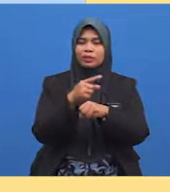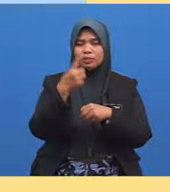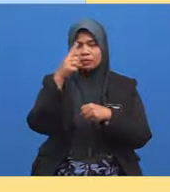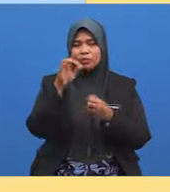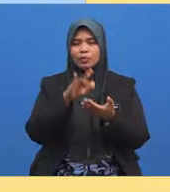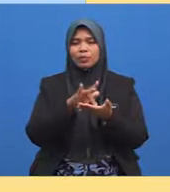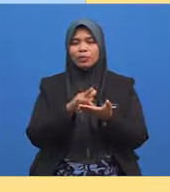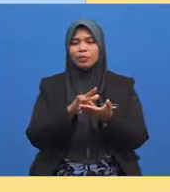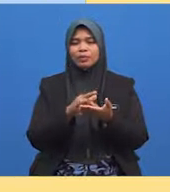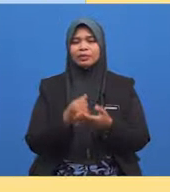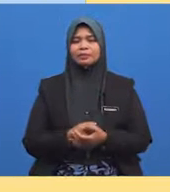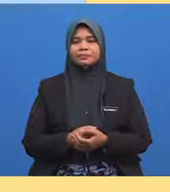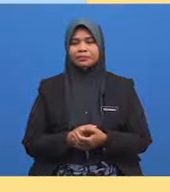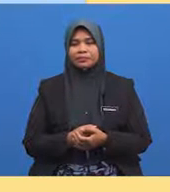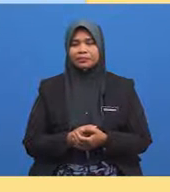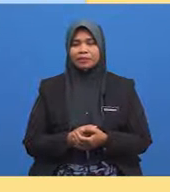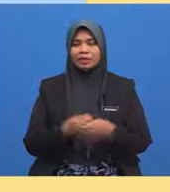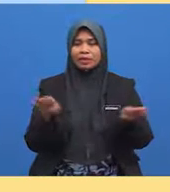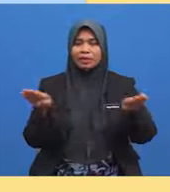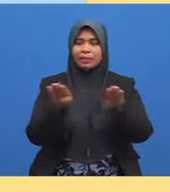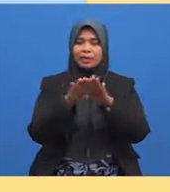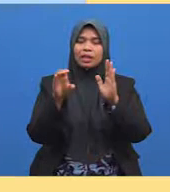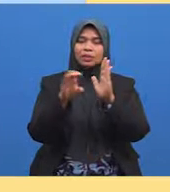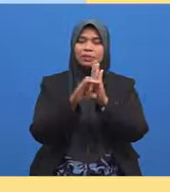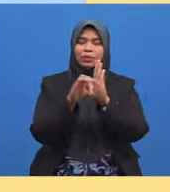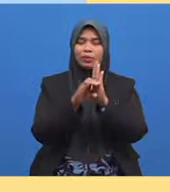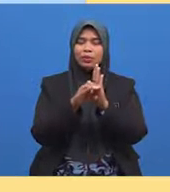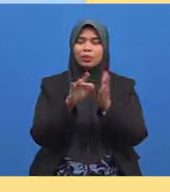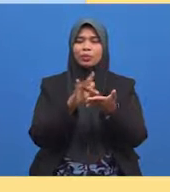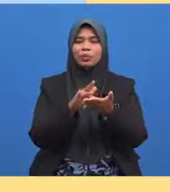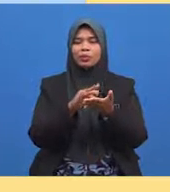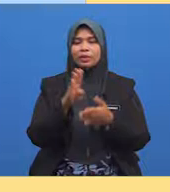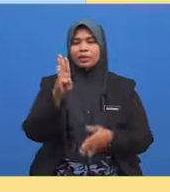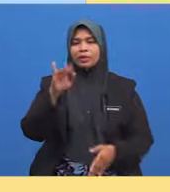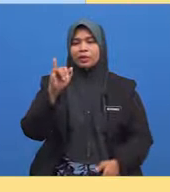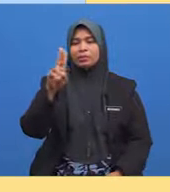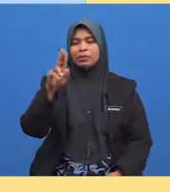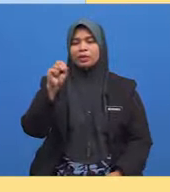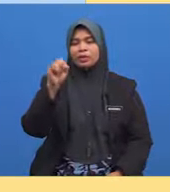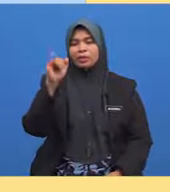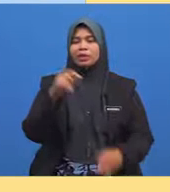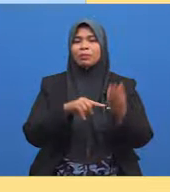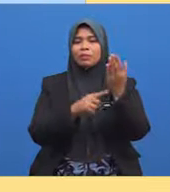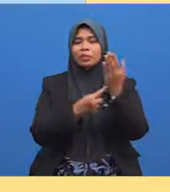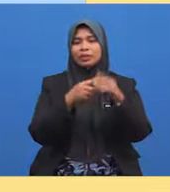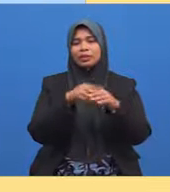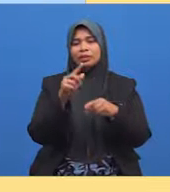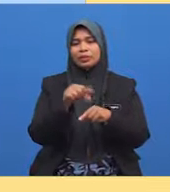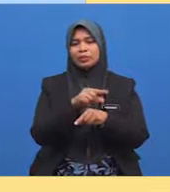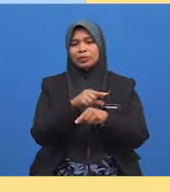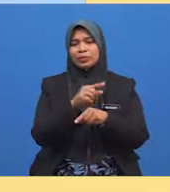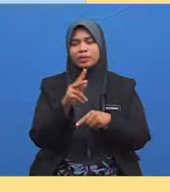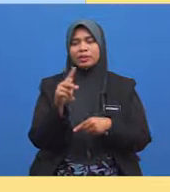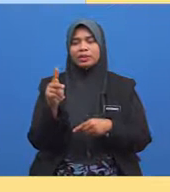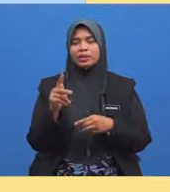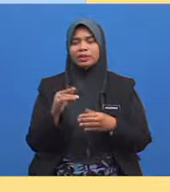ubat-ubatan dan komestik. Sebagai contoh, ubat bius yang mula-mula digunakan berasal dari daun